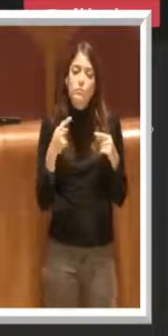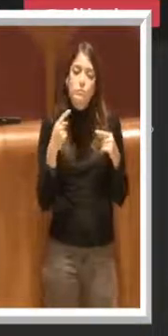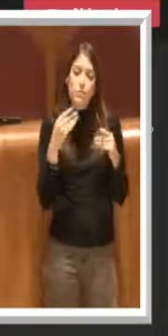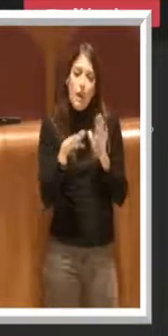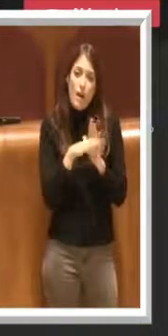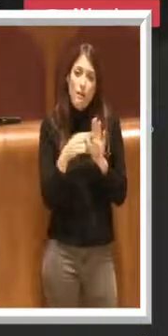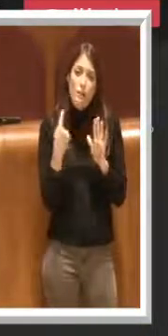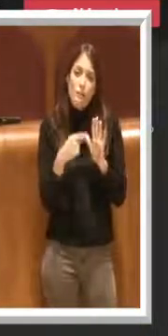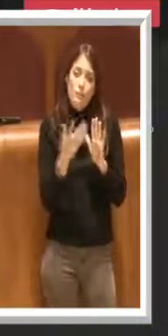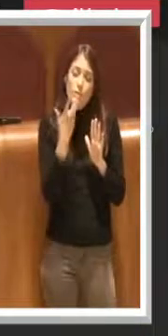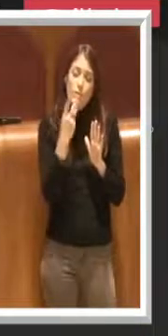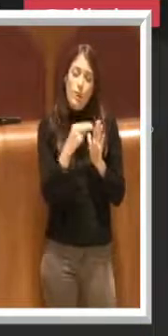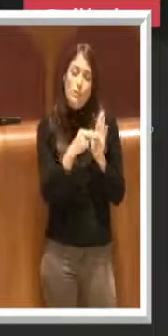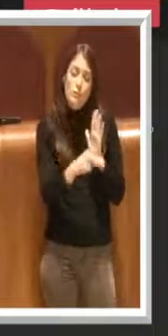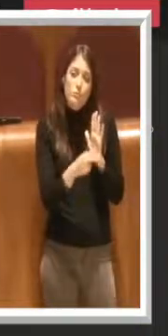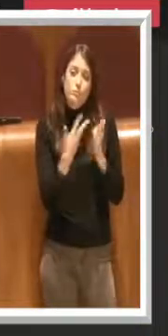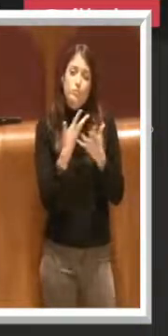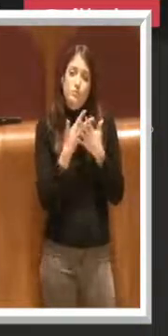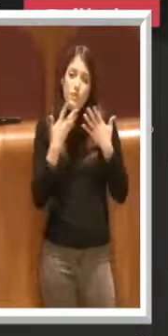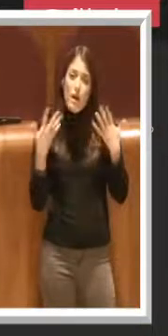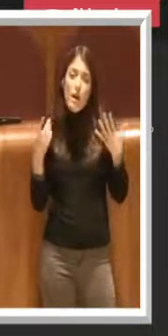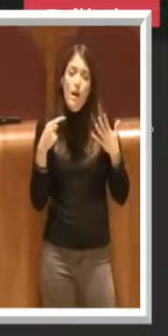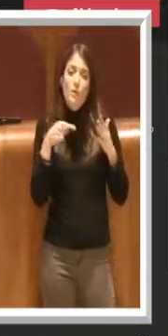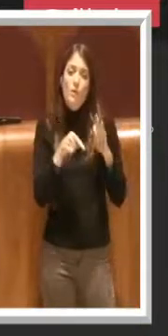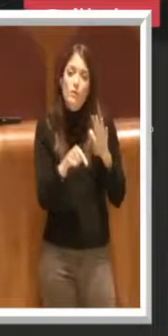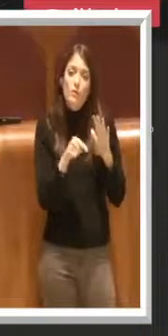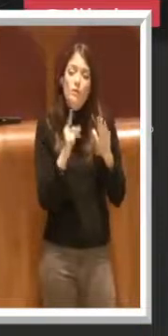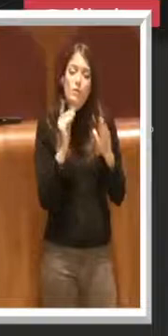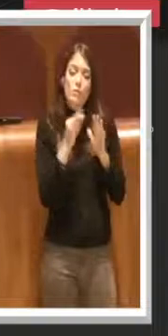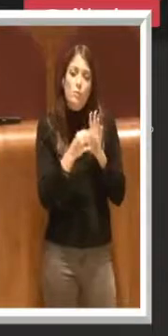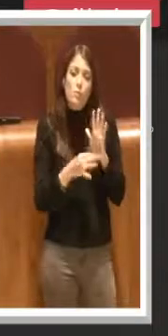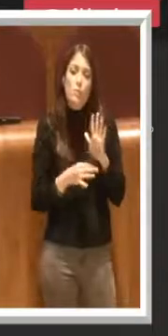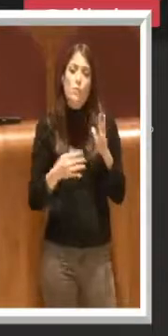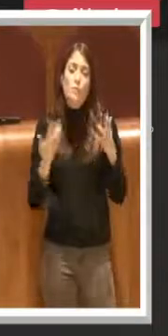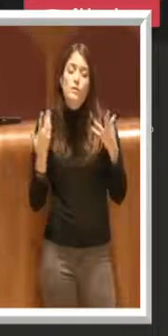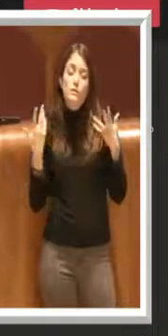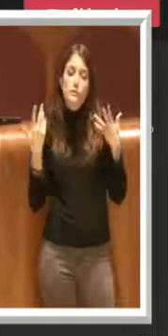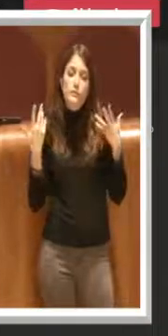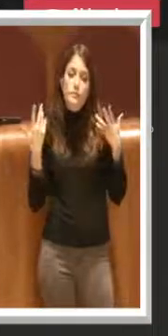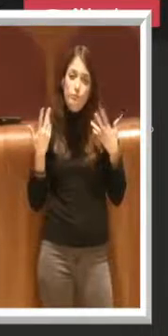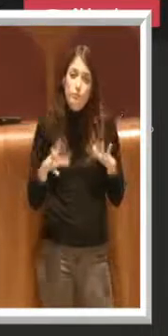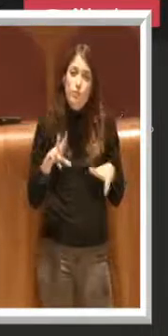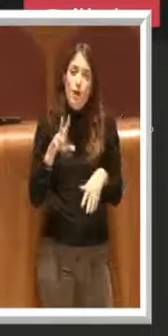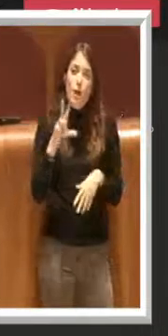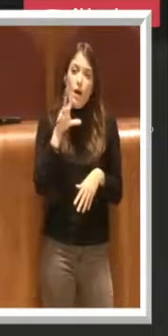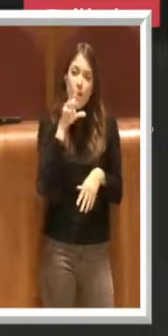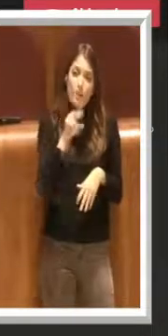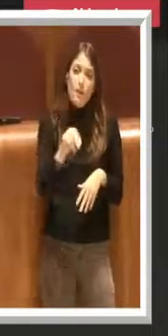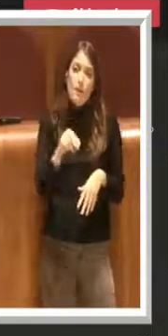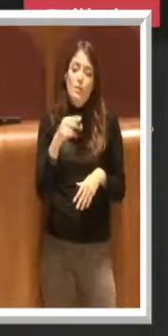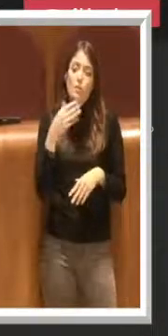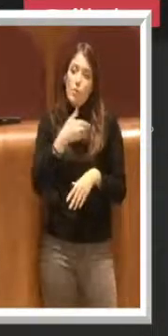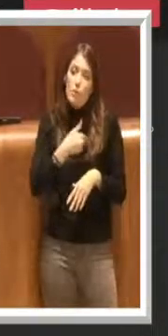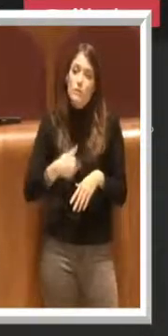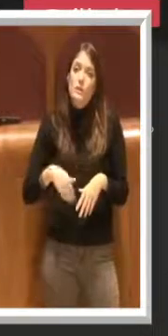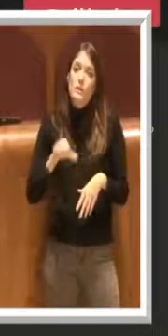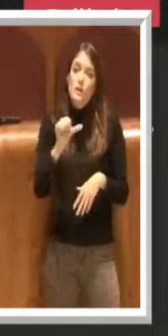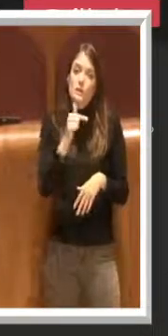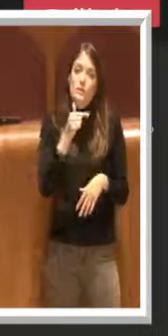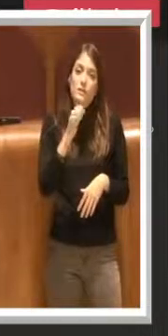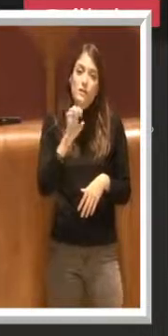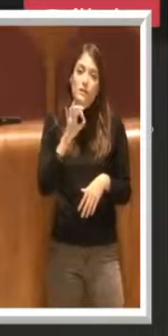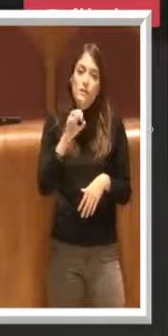mettiamo proprio in evidenza quelli che sono i tanti punti che, come è stato già detto anche dal consigliere